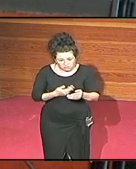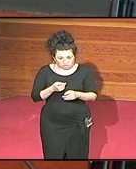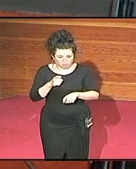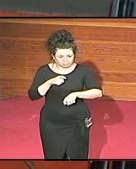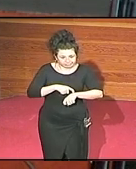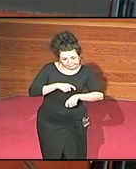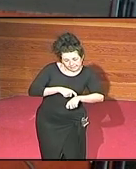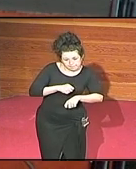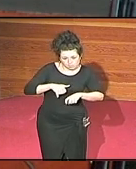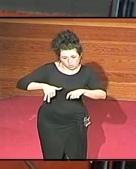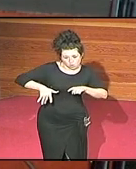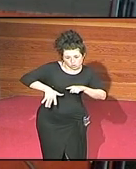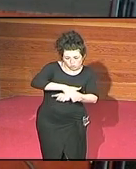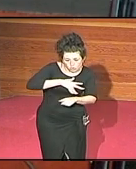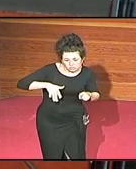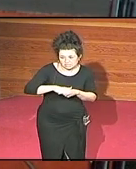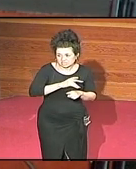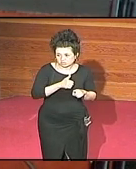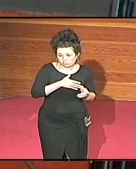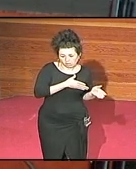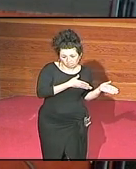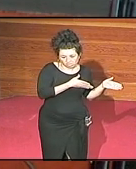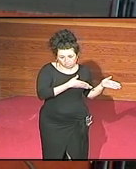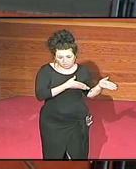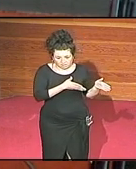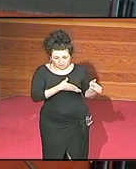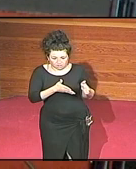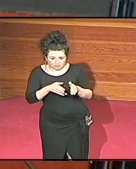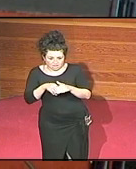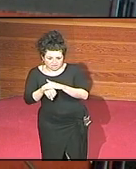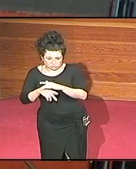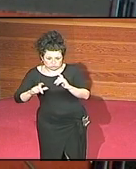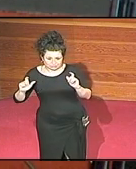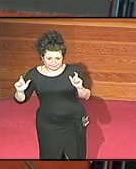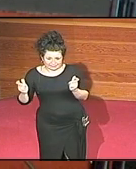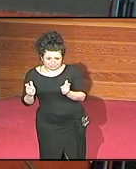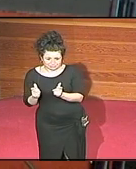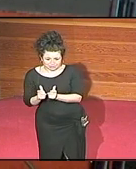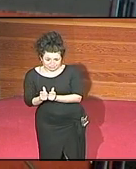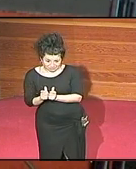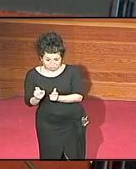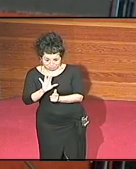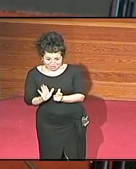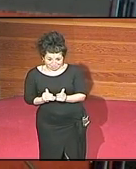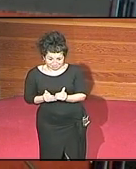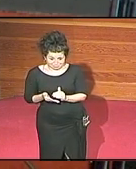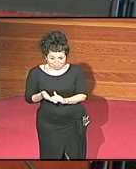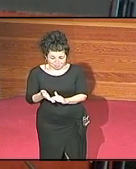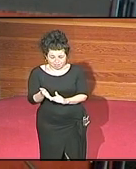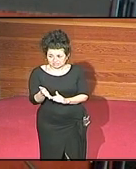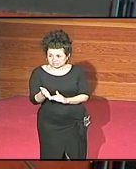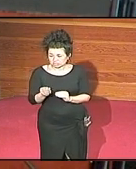kontestuak, joera badirudi badela gero eta baliabide gutxiago bideratzea. Eta